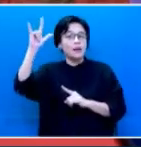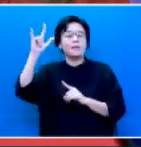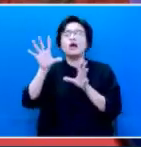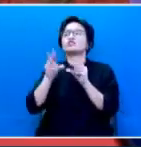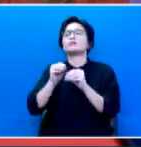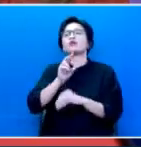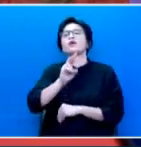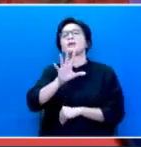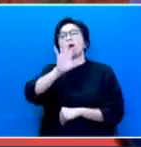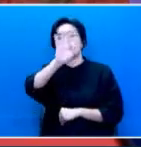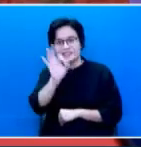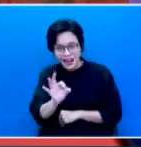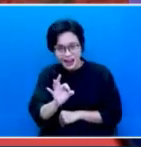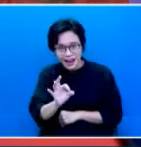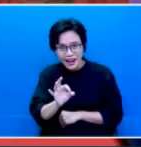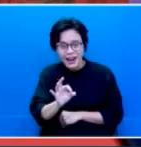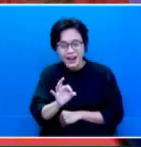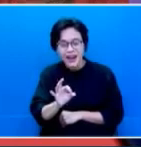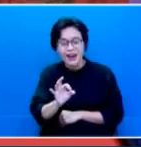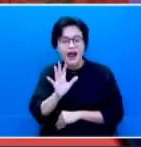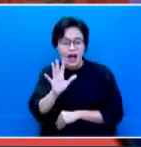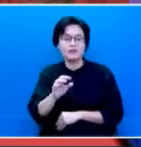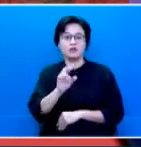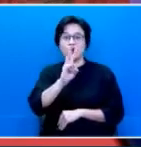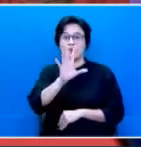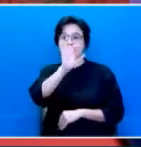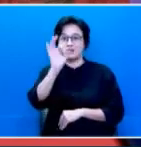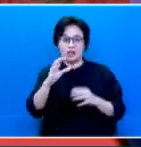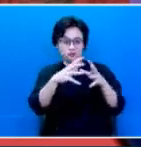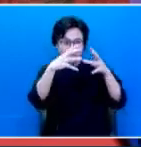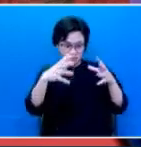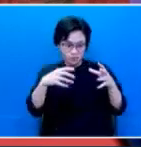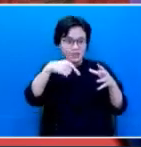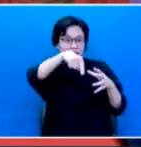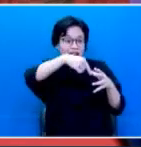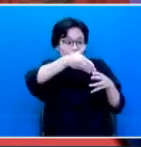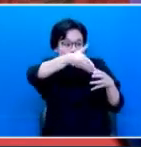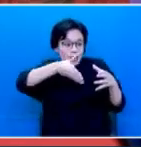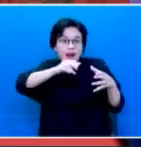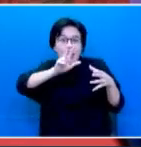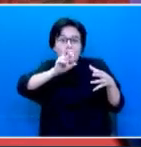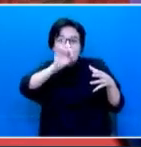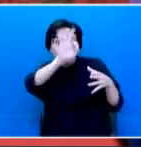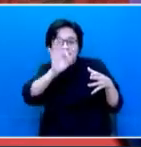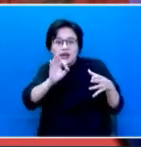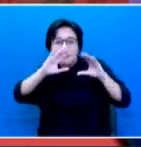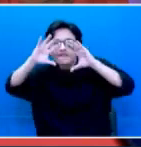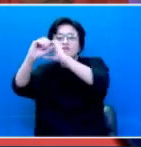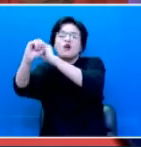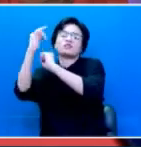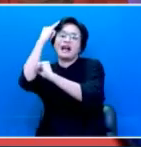eh eh sekitar 80% semuanya memilih Ganjar jadi jadi